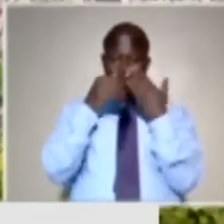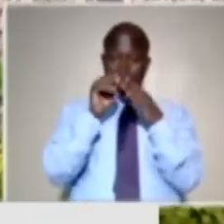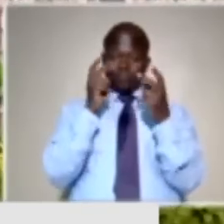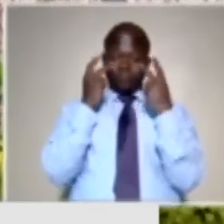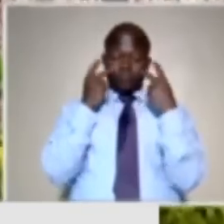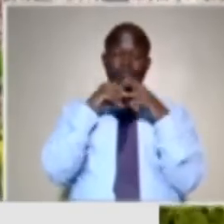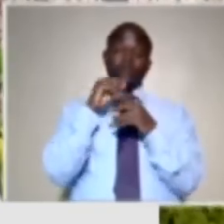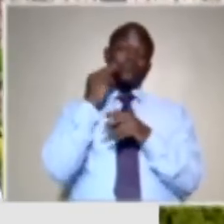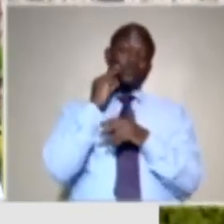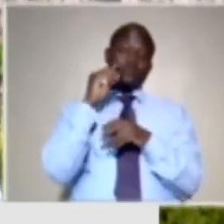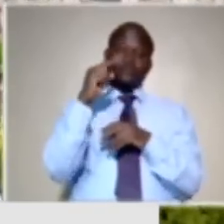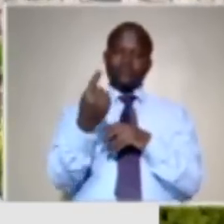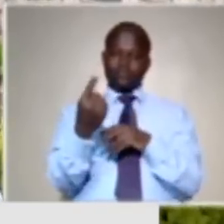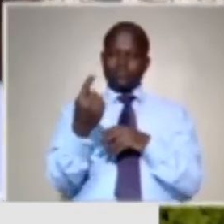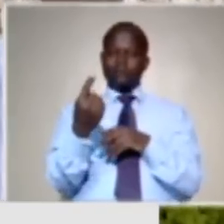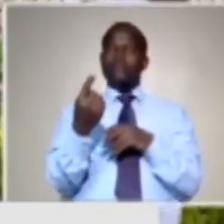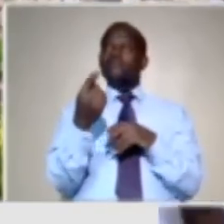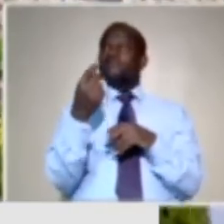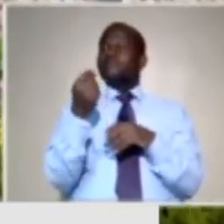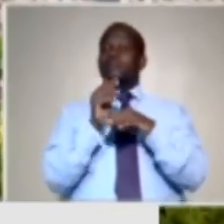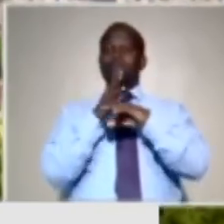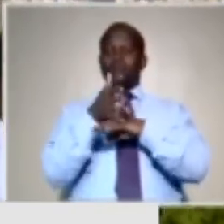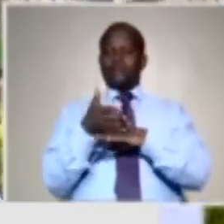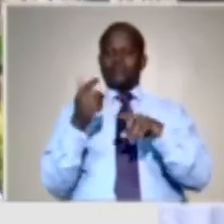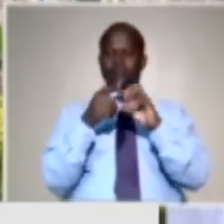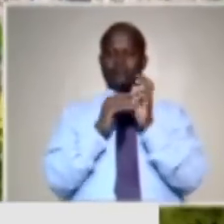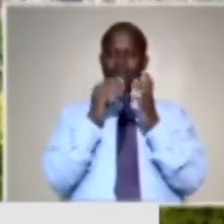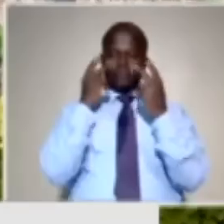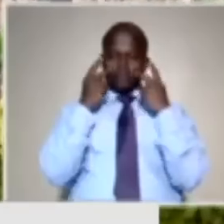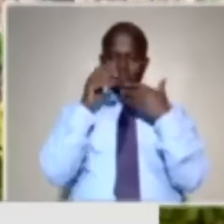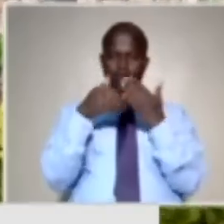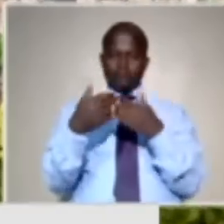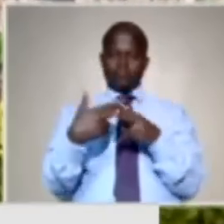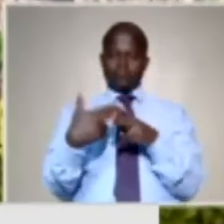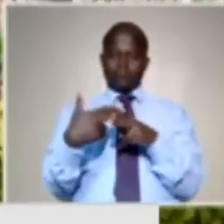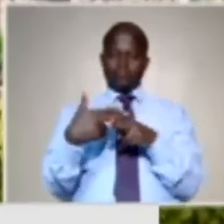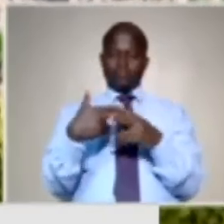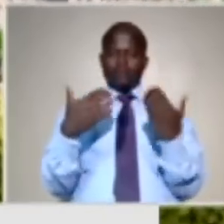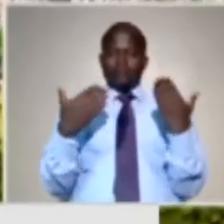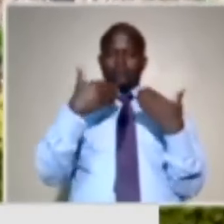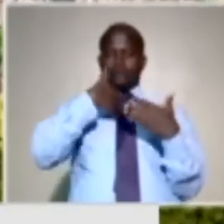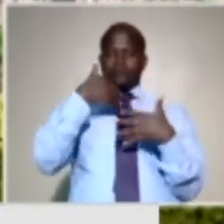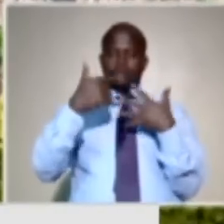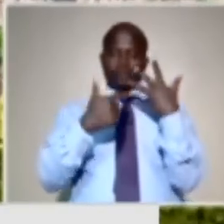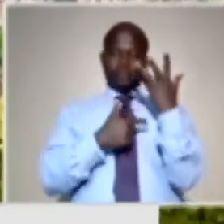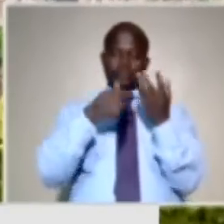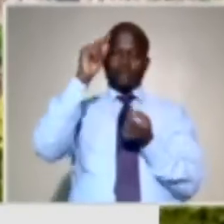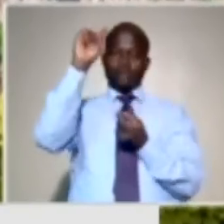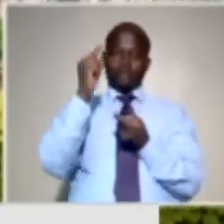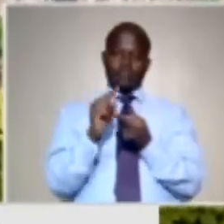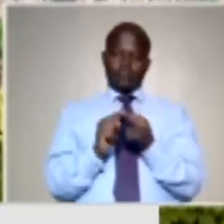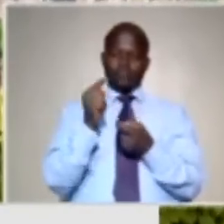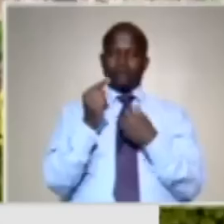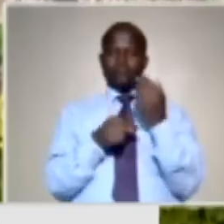ni 1,000,000 na, kandi ugasanga bigiye kungana, bifite icyo bigabanyijeho ku